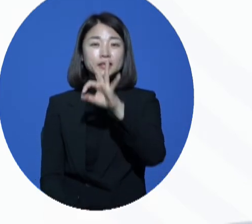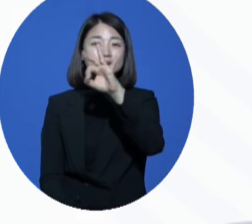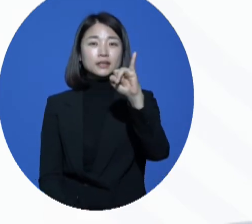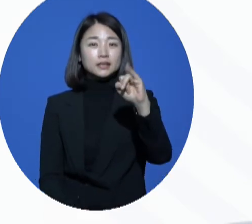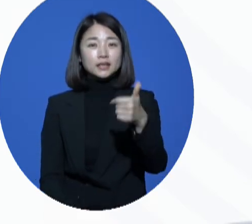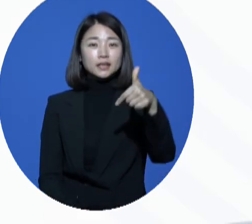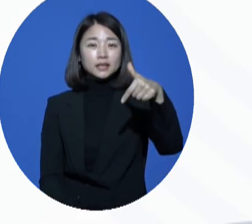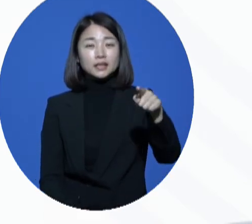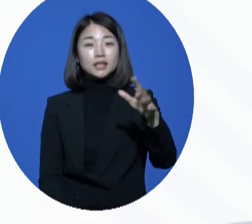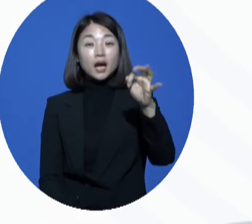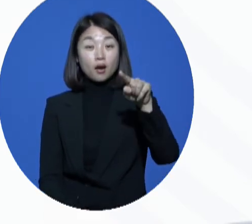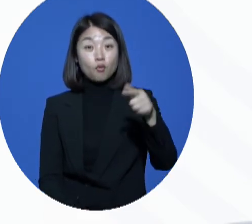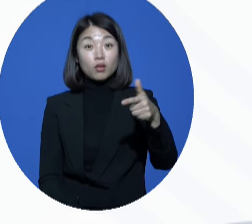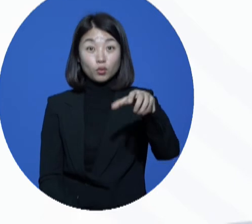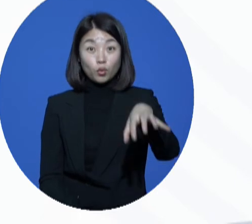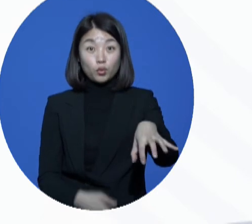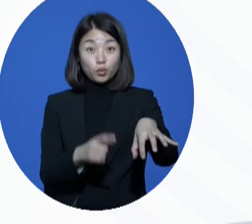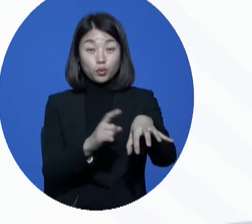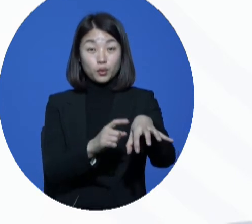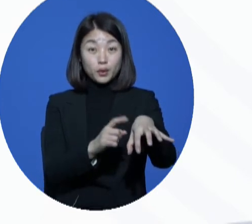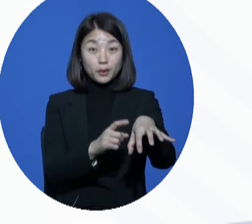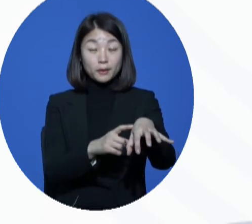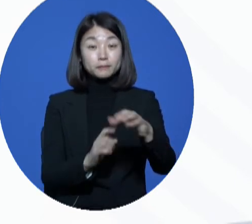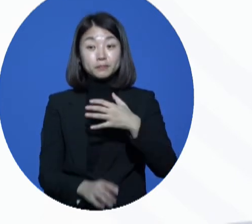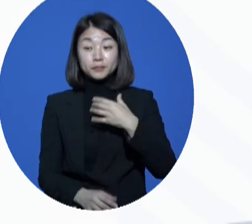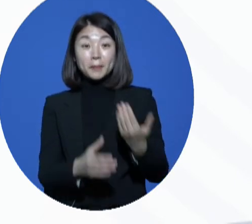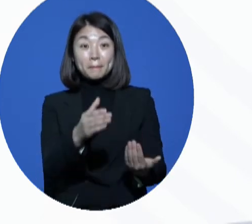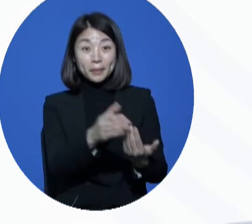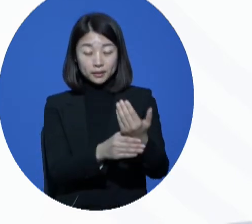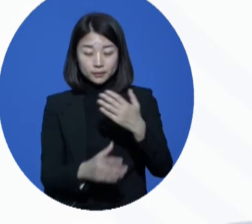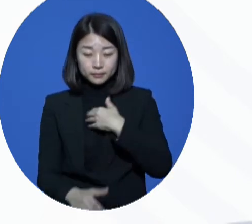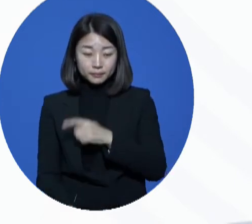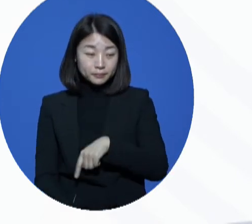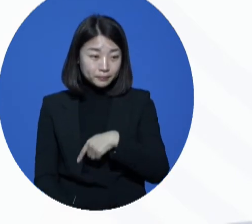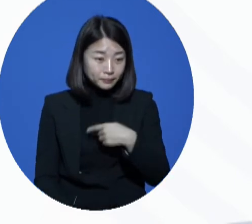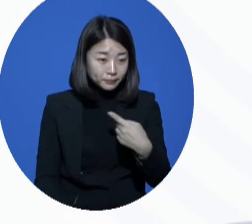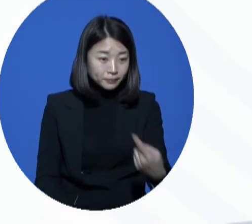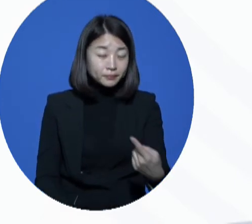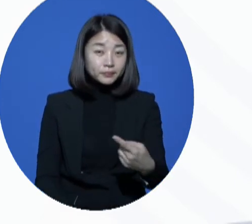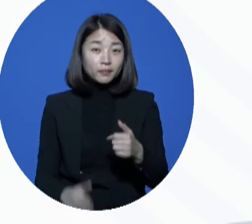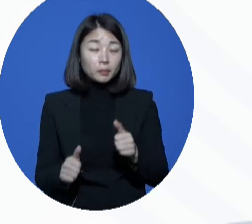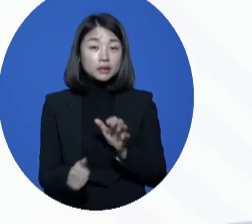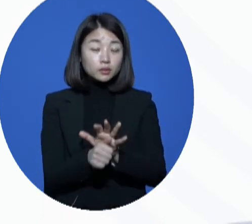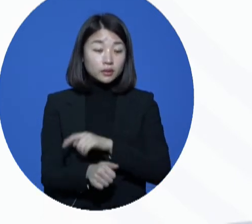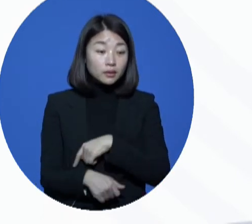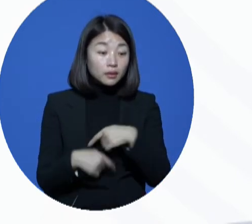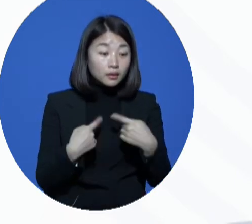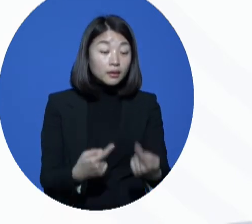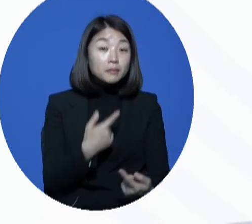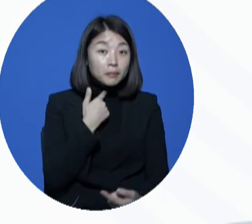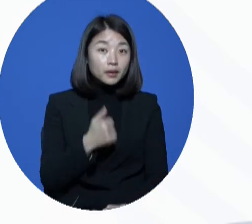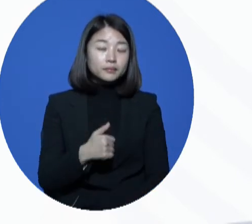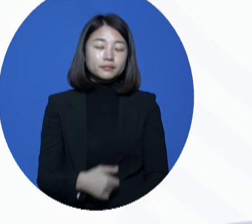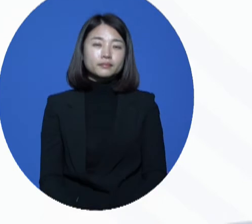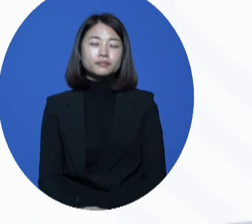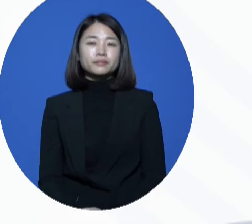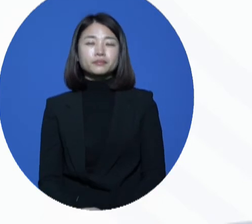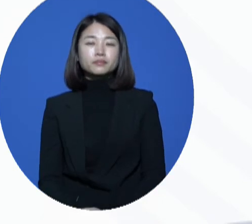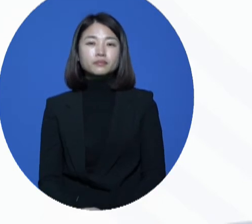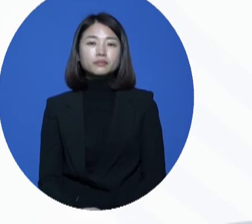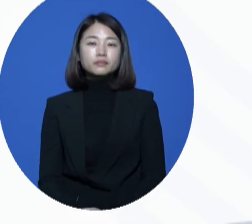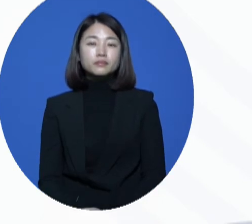인강원 같은 경우에는 이제 그때 공대위가 꾸려지고 저도 이렇게 법률 지원을 위해서 이렇게 동참을 했었는데요.